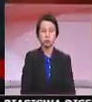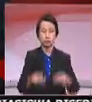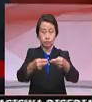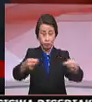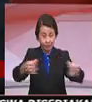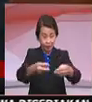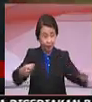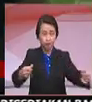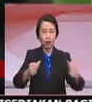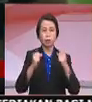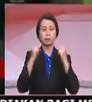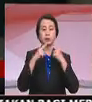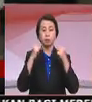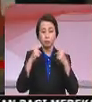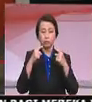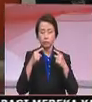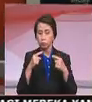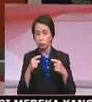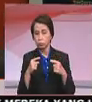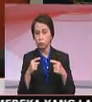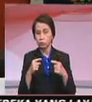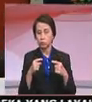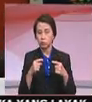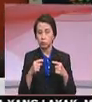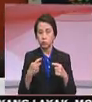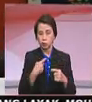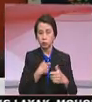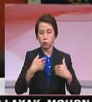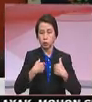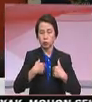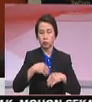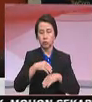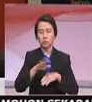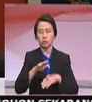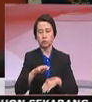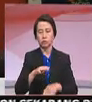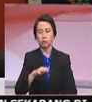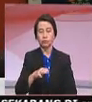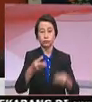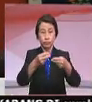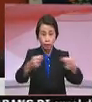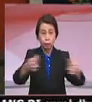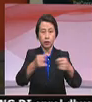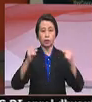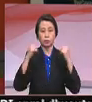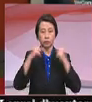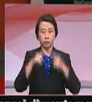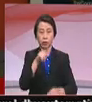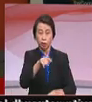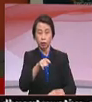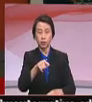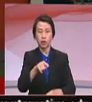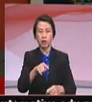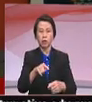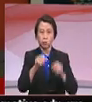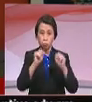Tanah persendirian kita boleh rampas tanahnya. So kita akan beri tetapan. Tanah-tanah yang maksudnya tempat buang